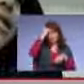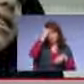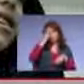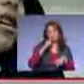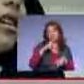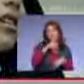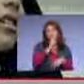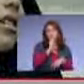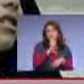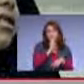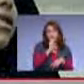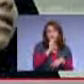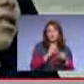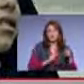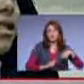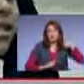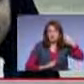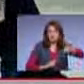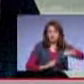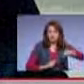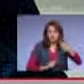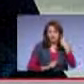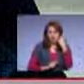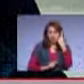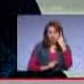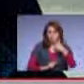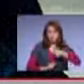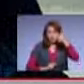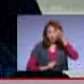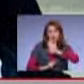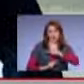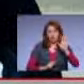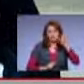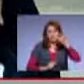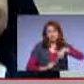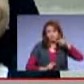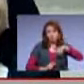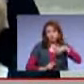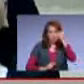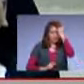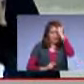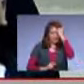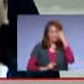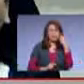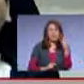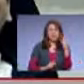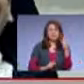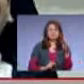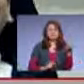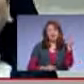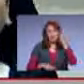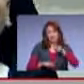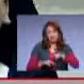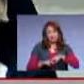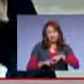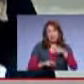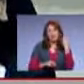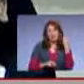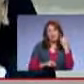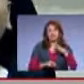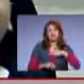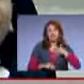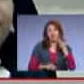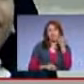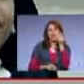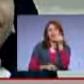بتعاون مع واحد من الناس، وعملوا له أول عملية ب16,000، بس احنا لسه دلوقتي حاليا محتاجين طبعا لسه، لأن العيل